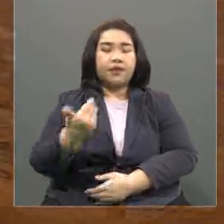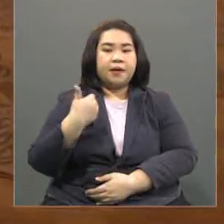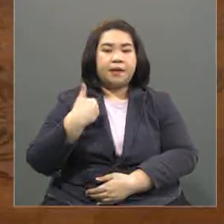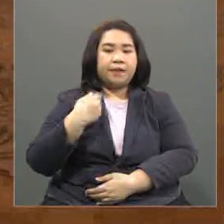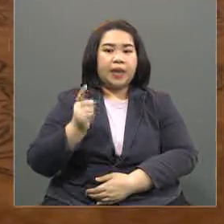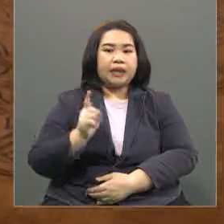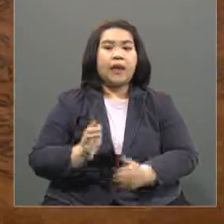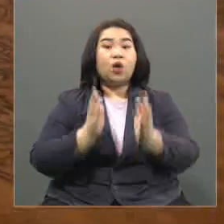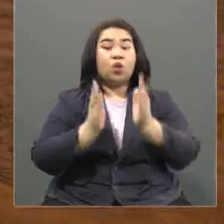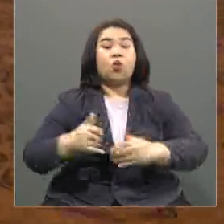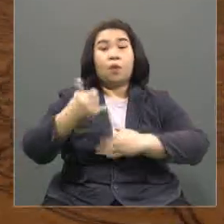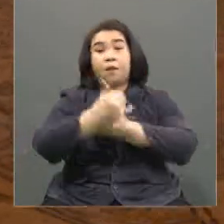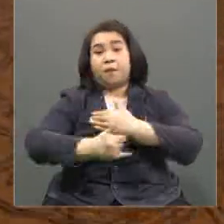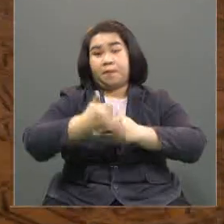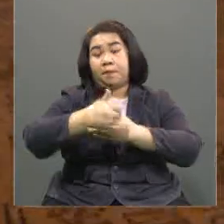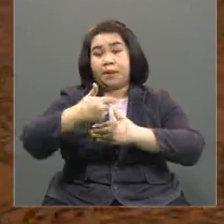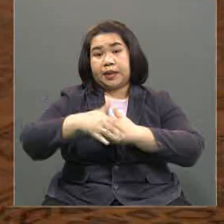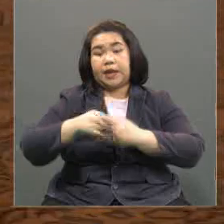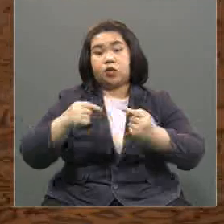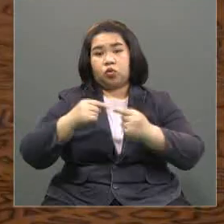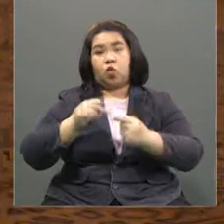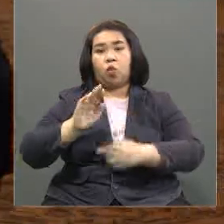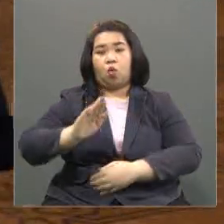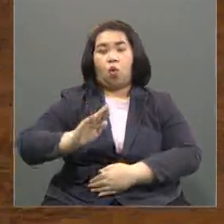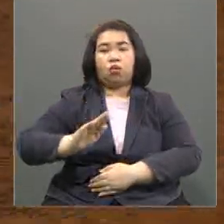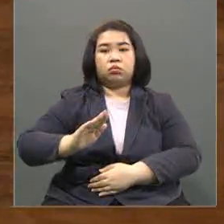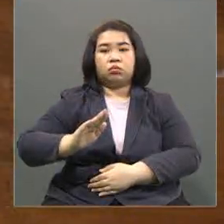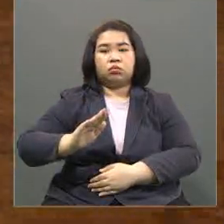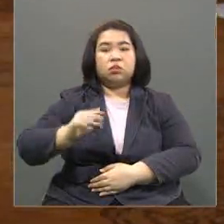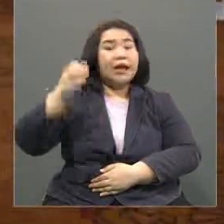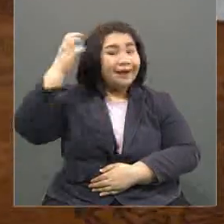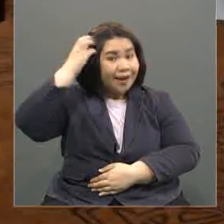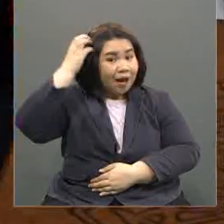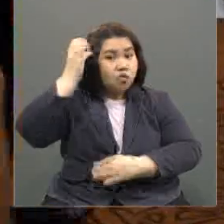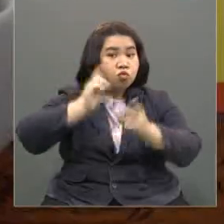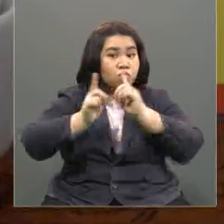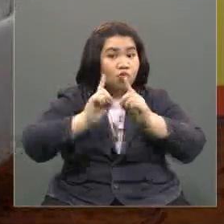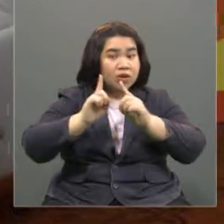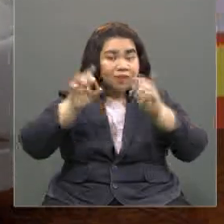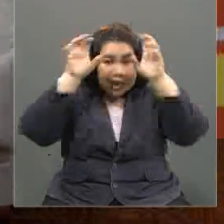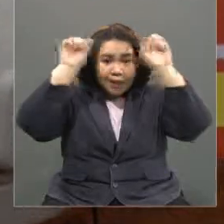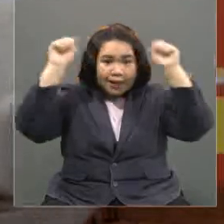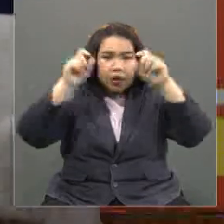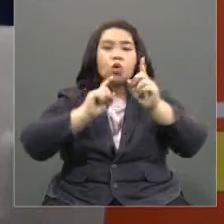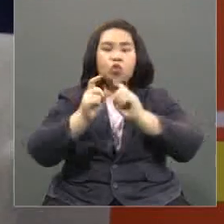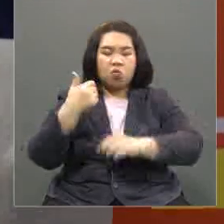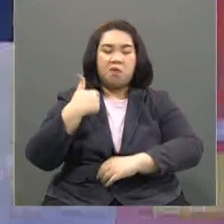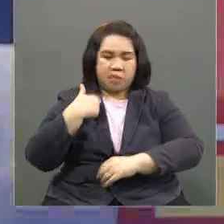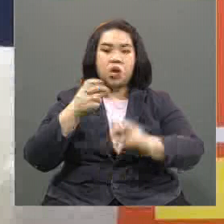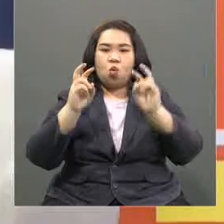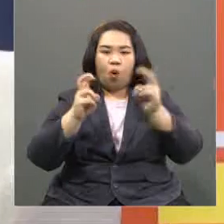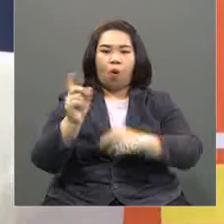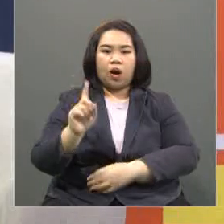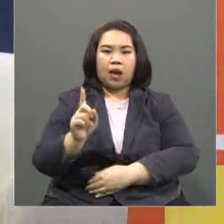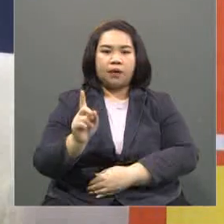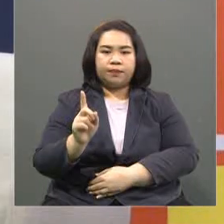ชัยศรีพันดรนายกรัฐมนตรีสาธารณรัฐประชาธิปไตยประชาชนลาวนะคะก็มีสาระสำคัญเหมือนกันในการพูดคุยก็